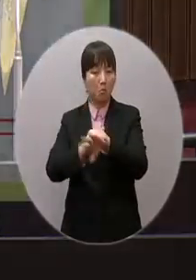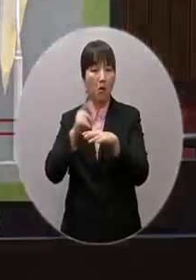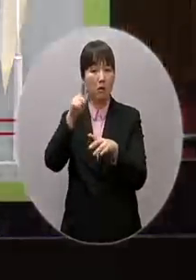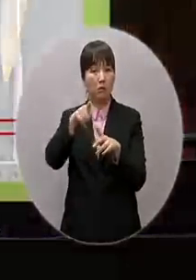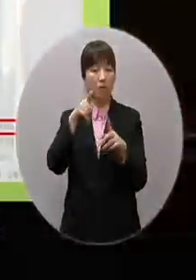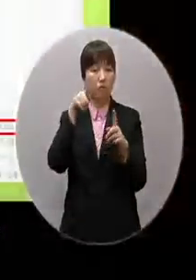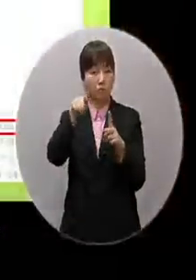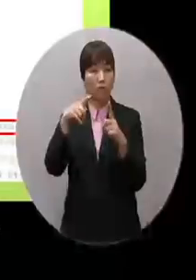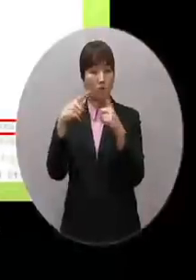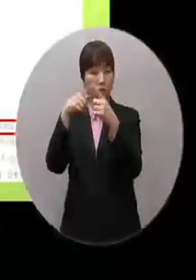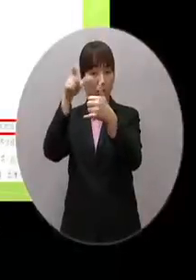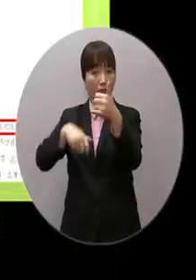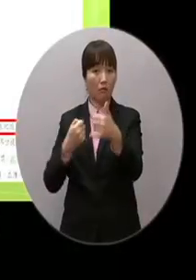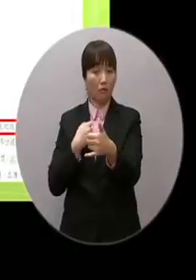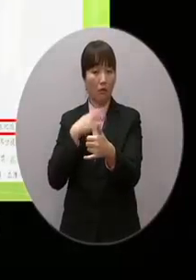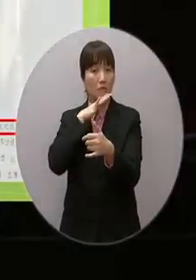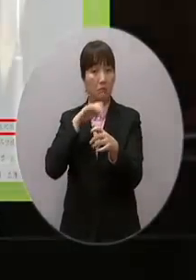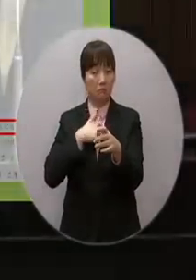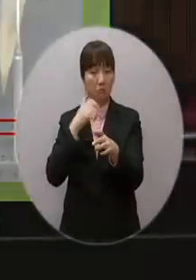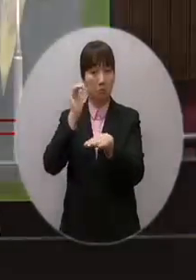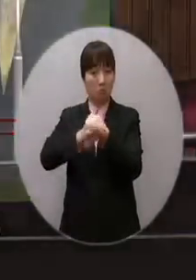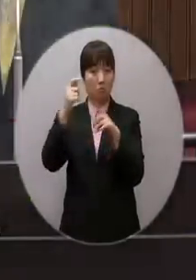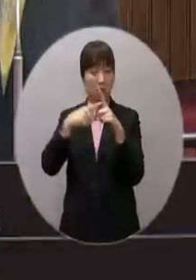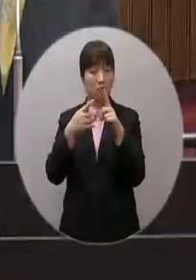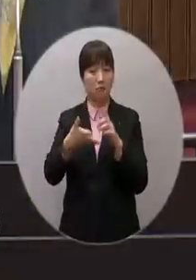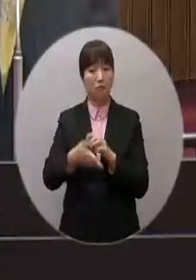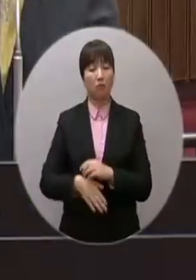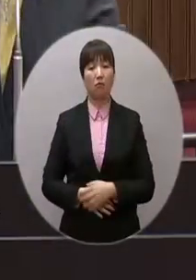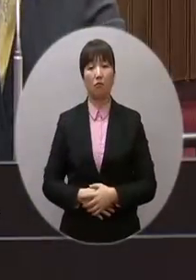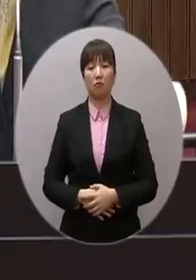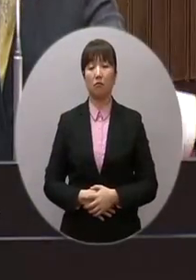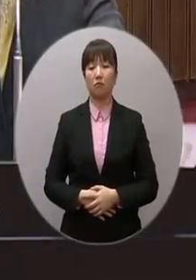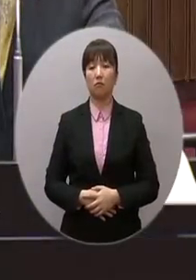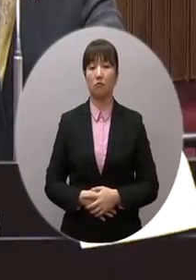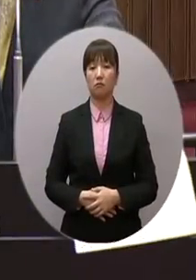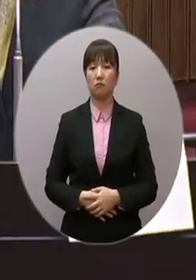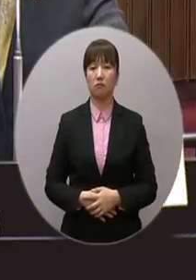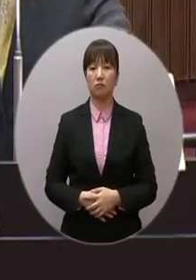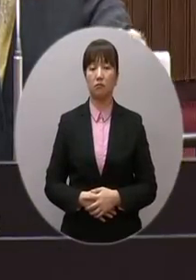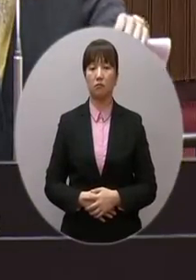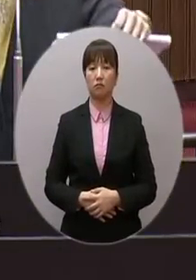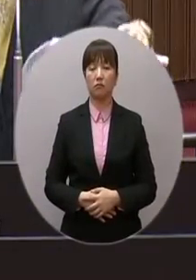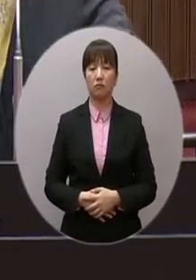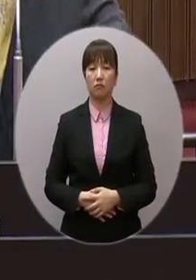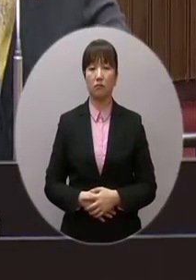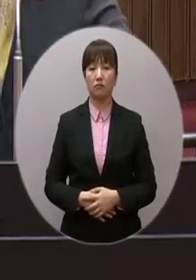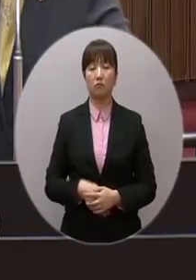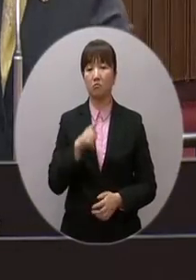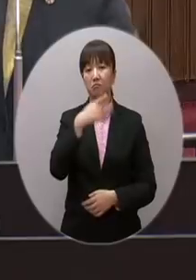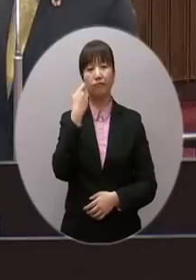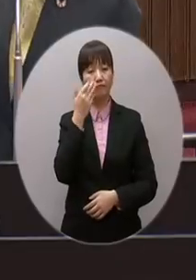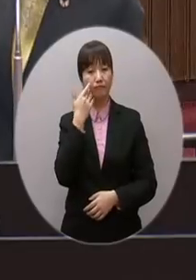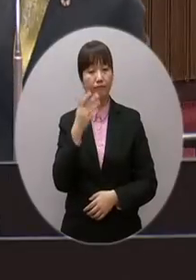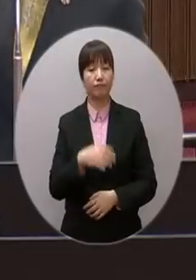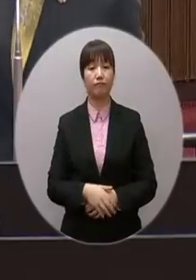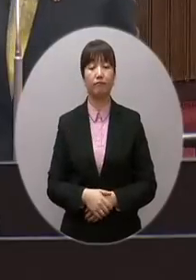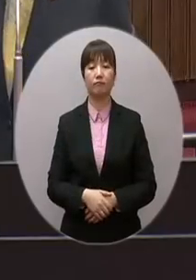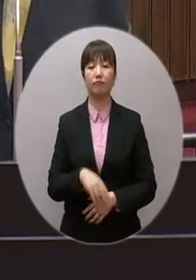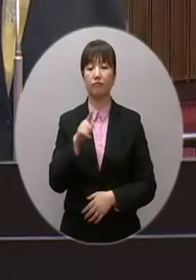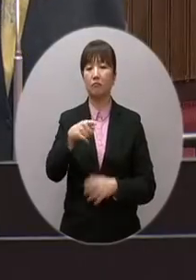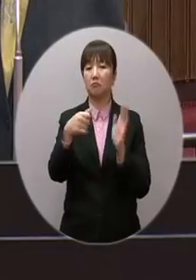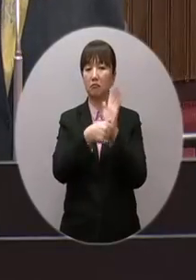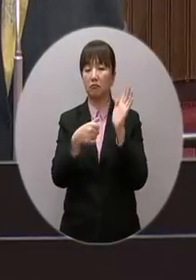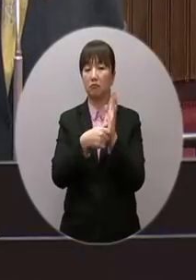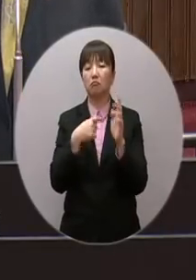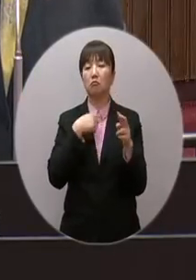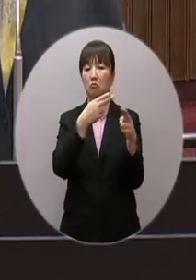知道他是谁吗？他是不是毒品防治专家？ 这个人我不认识， 不认识哈。其实这个